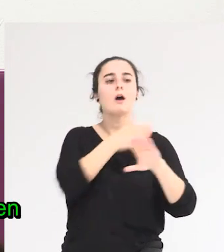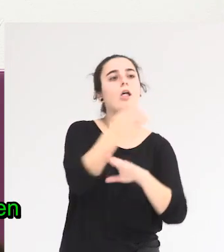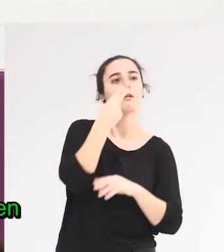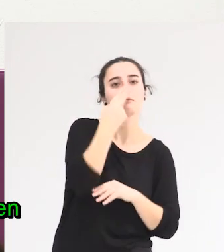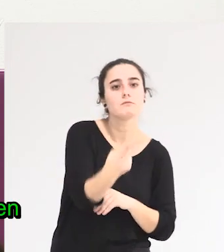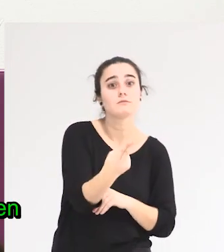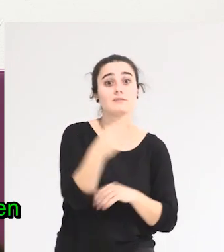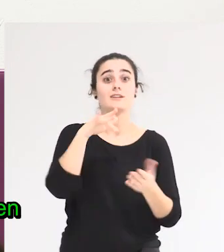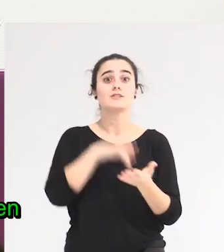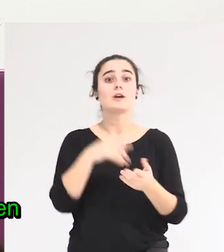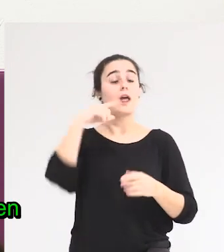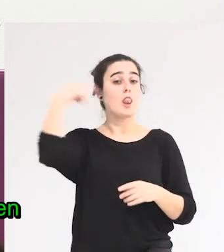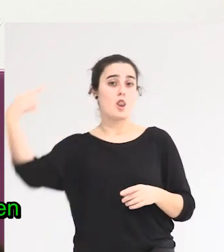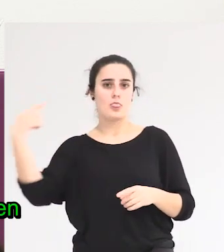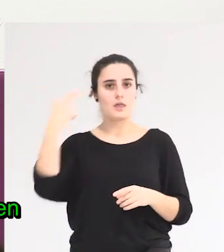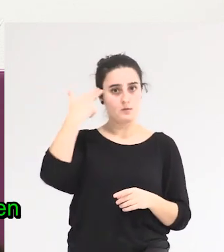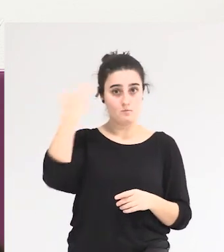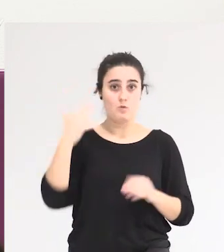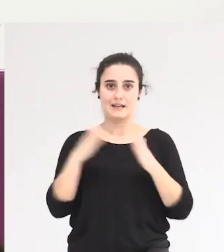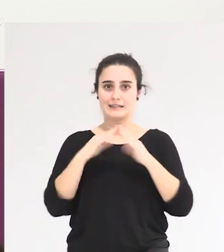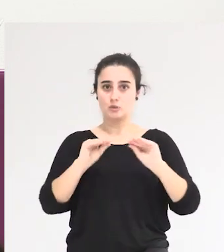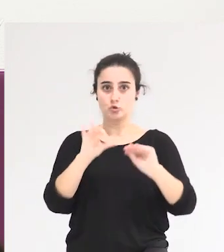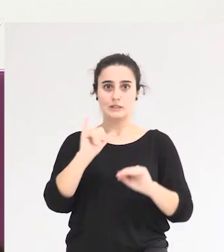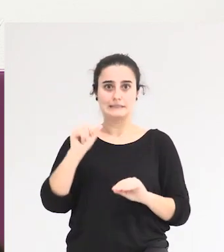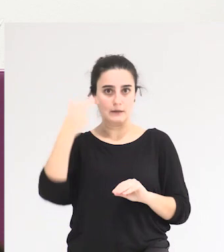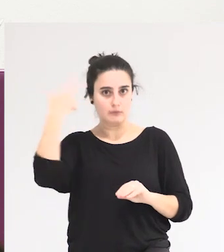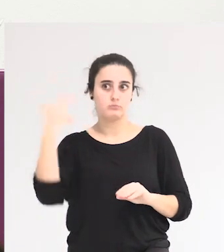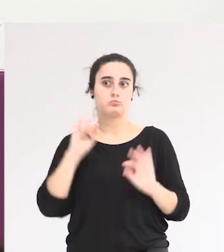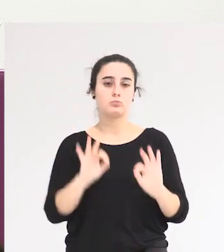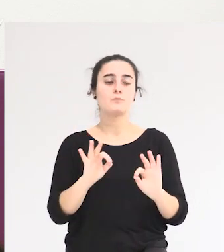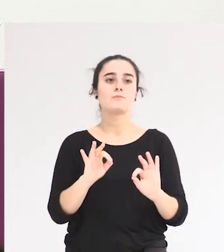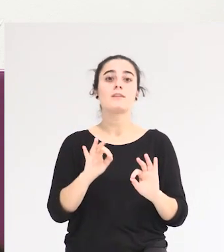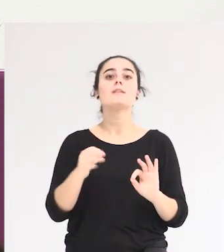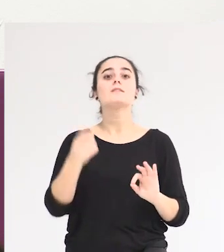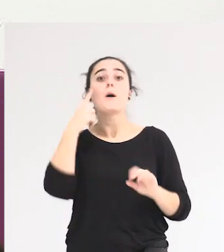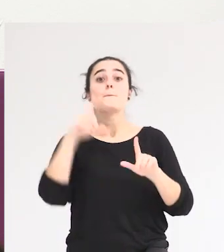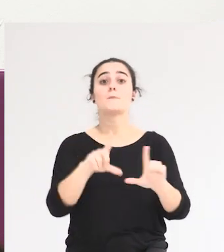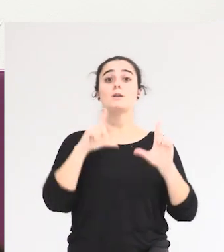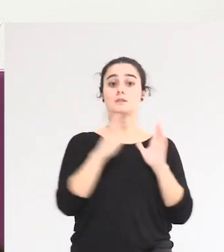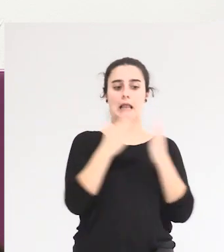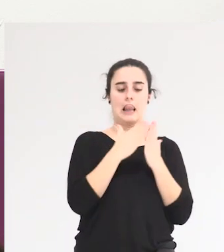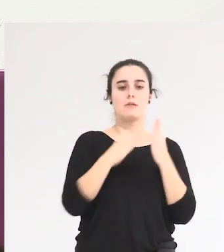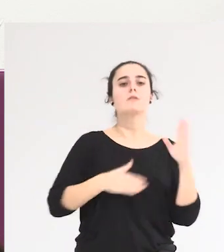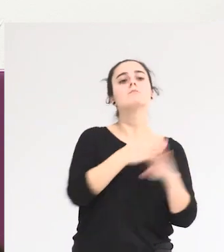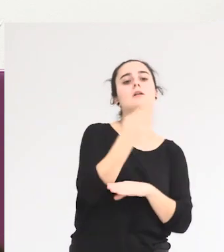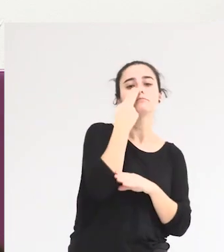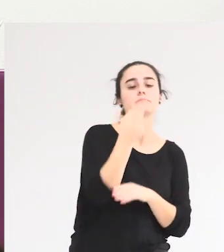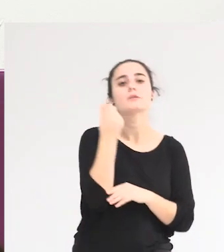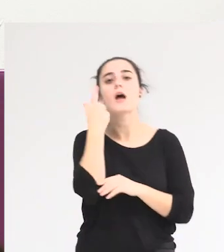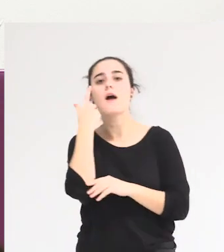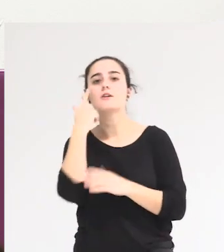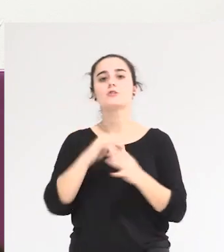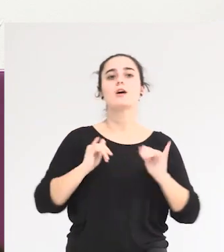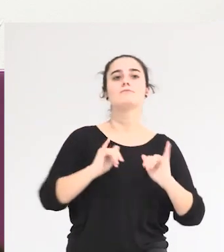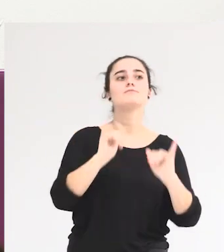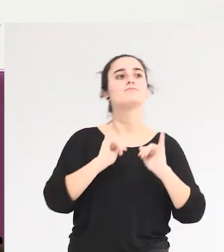buruaz beste egin zuen Londreseko bere etxean, eta haraino joaten da protagonista. Paseo baten emanda, bere